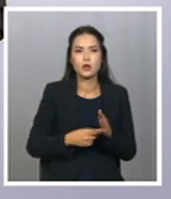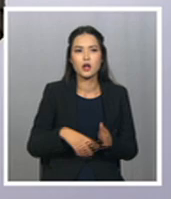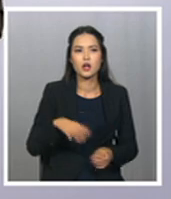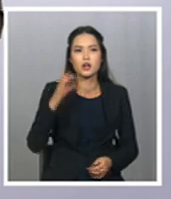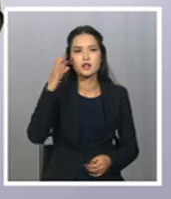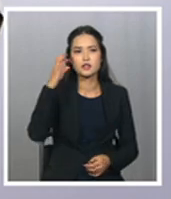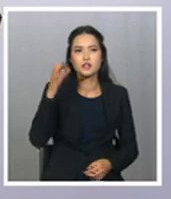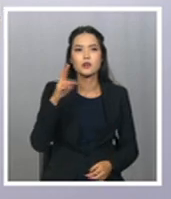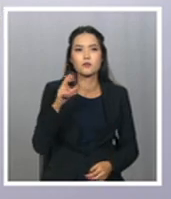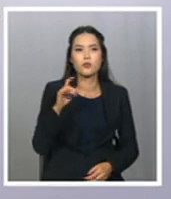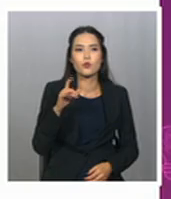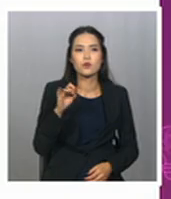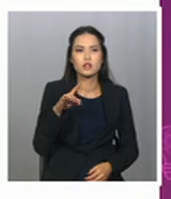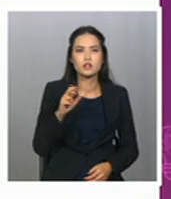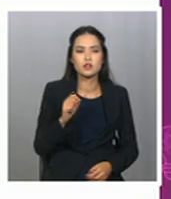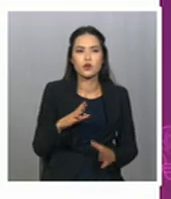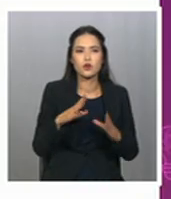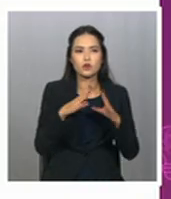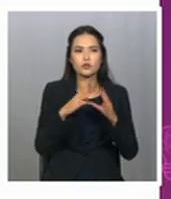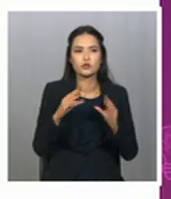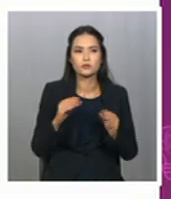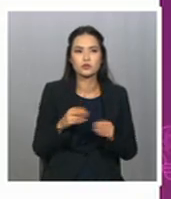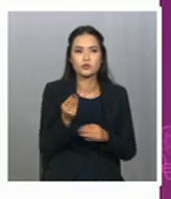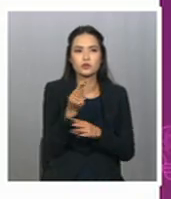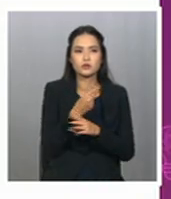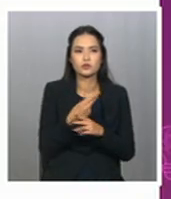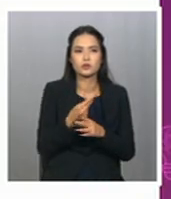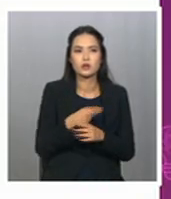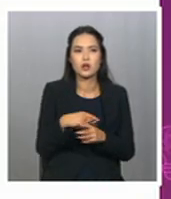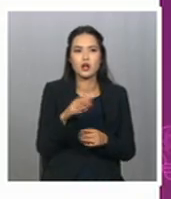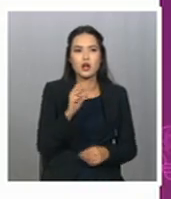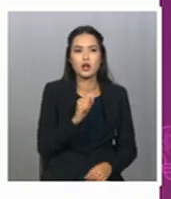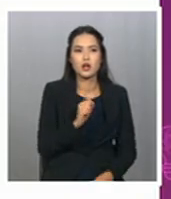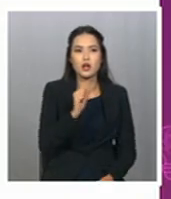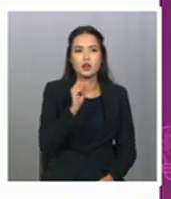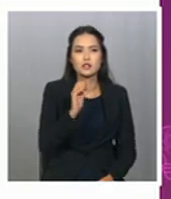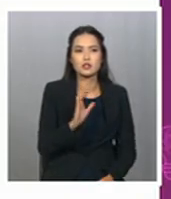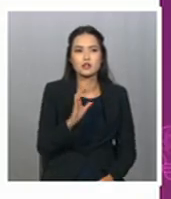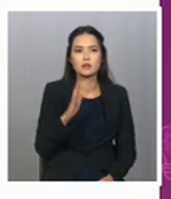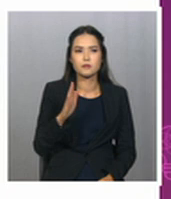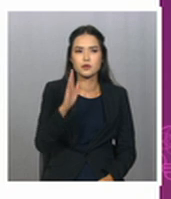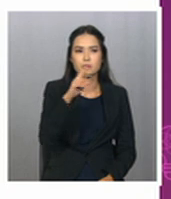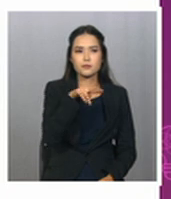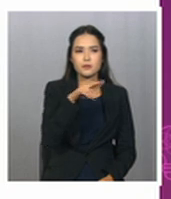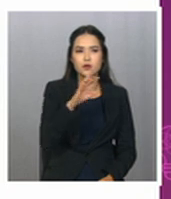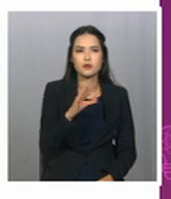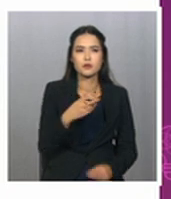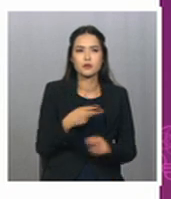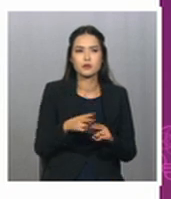бүйірлі үш бұрыш болады. Яғни суретте А, П, В қимасы.